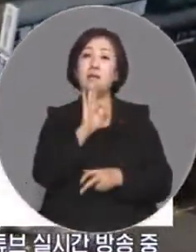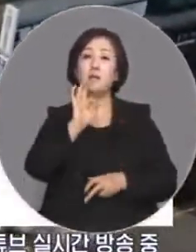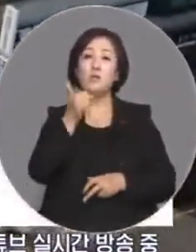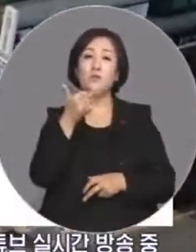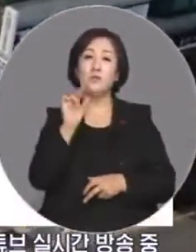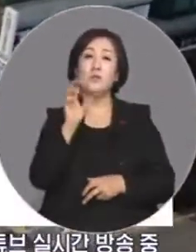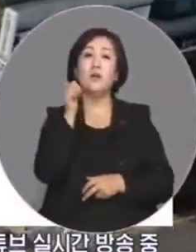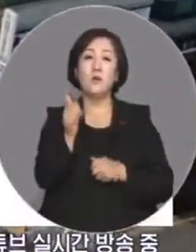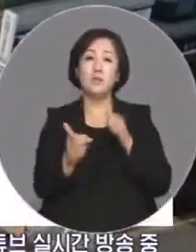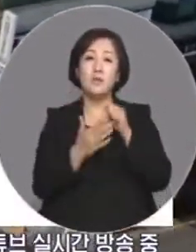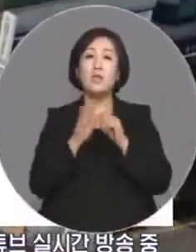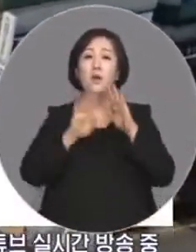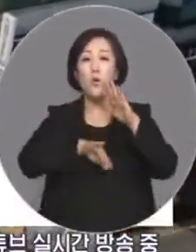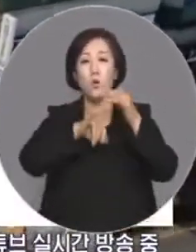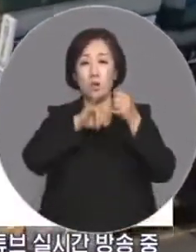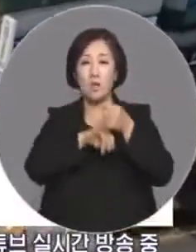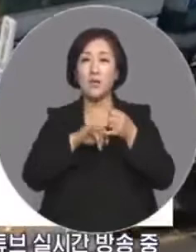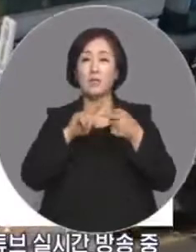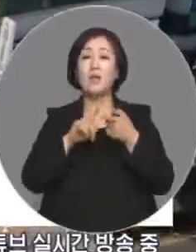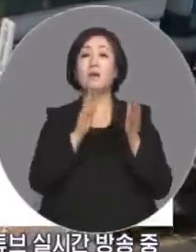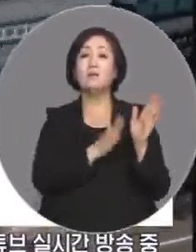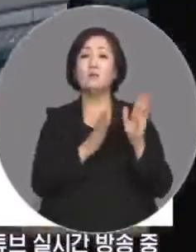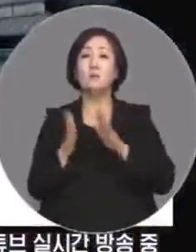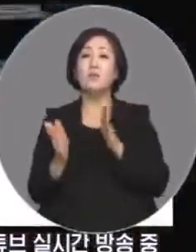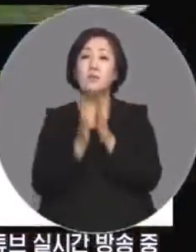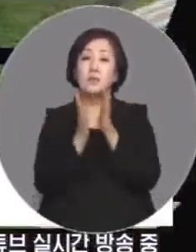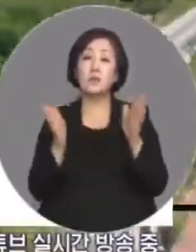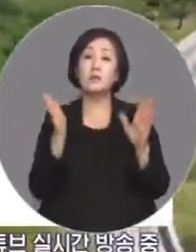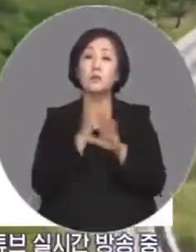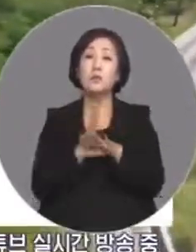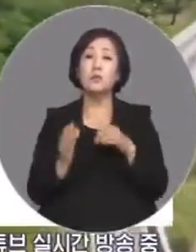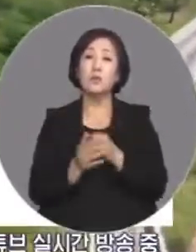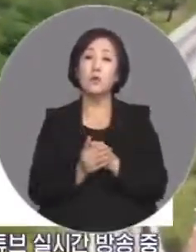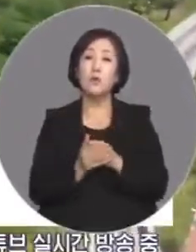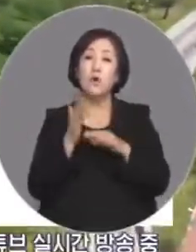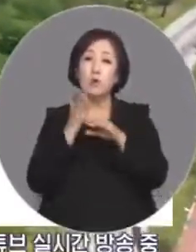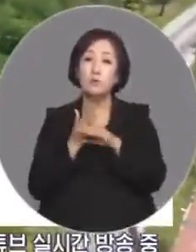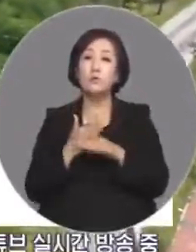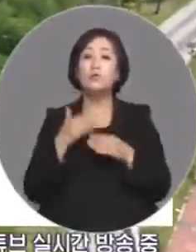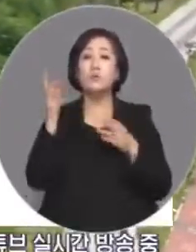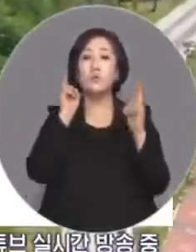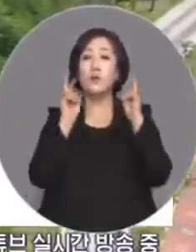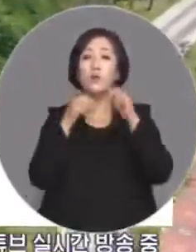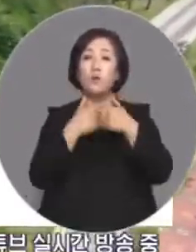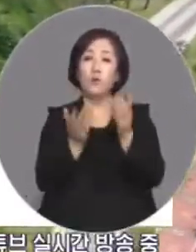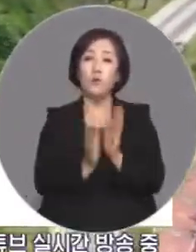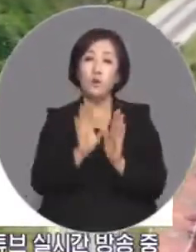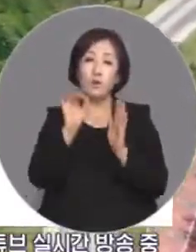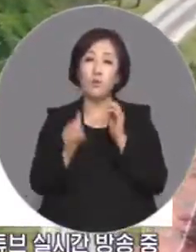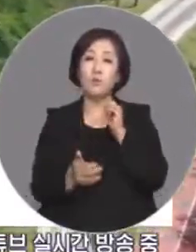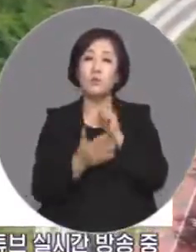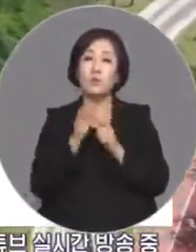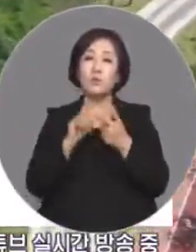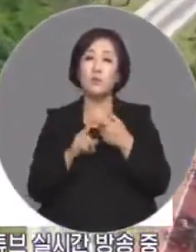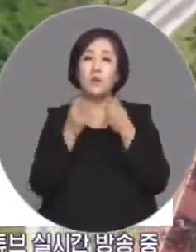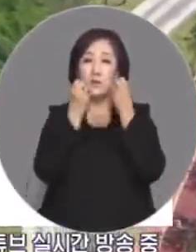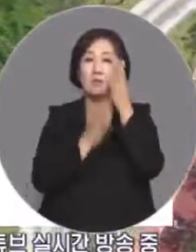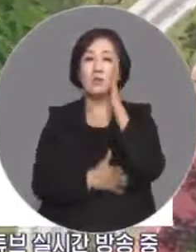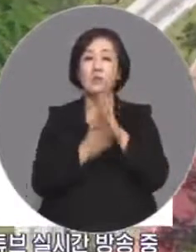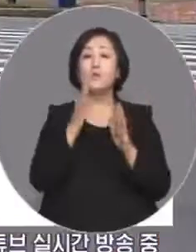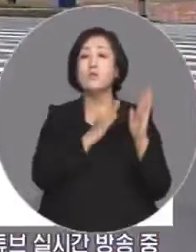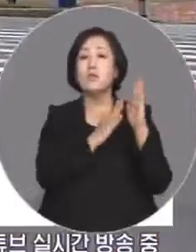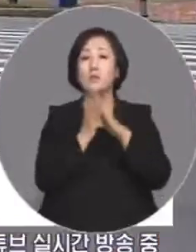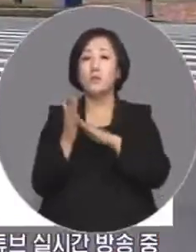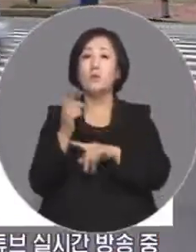핵심 선거 공약이 실행의 첫 단추를 끼게 됐습니다. 중구와 상공계, 혁신도시 주민들은 상공회의소